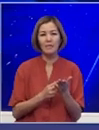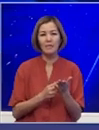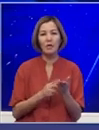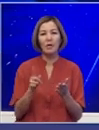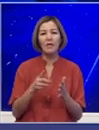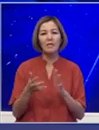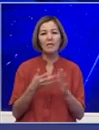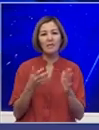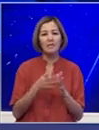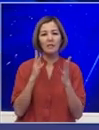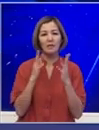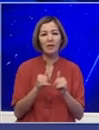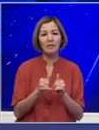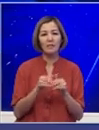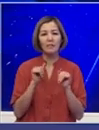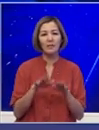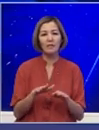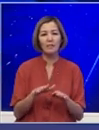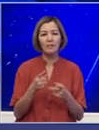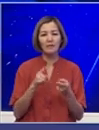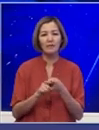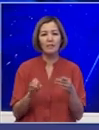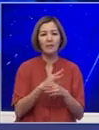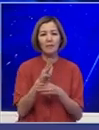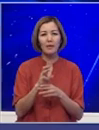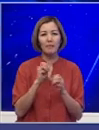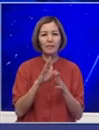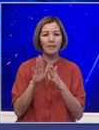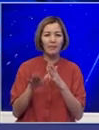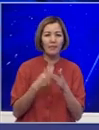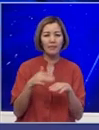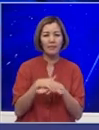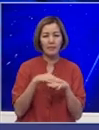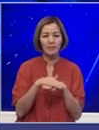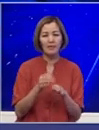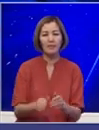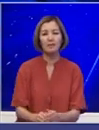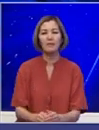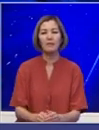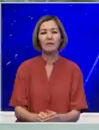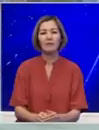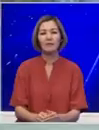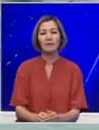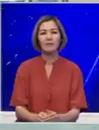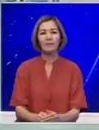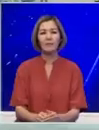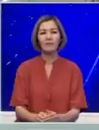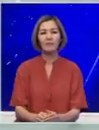о недостаточном количестве принимаемых мер в связи с обеспечением безопасности населения.